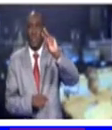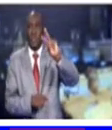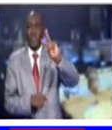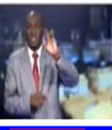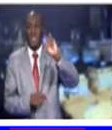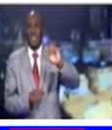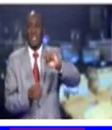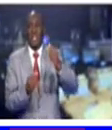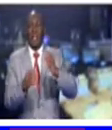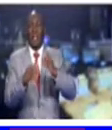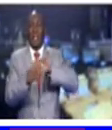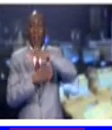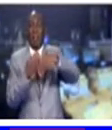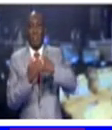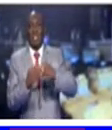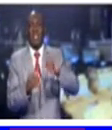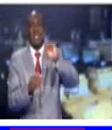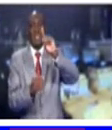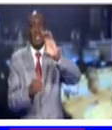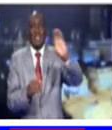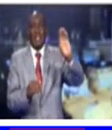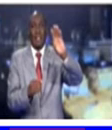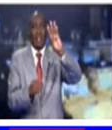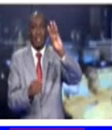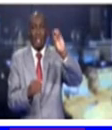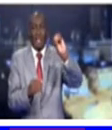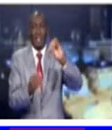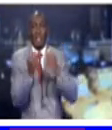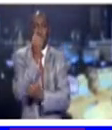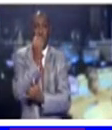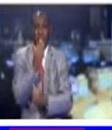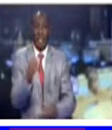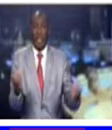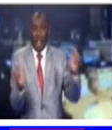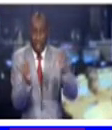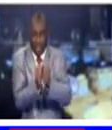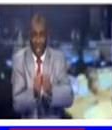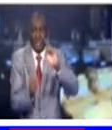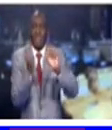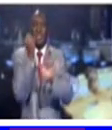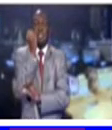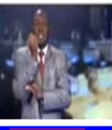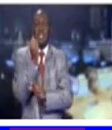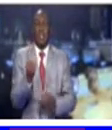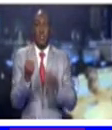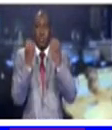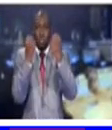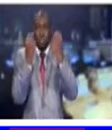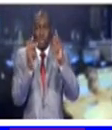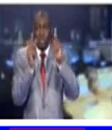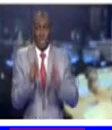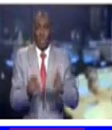à henri plus de 140 pays dont le sénégal le nombre de personnes infectées